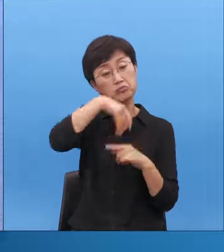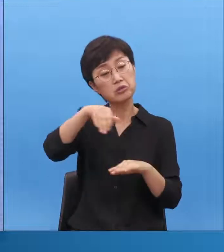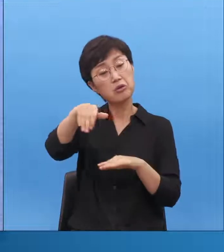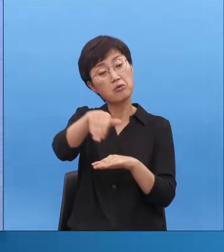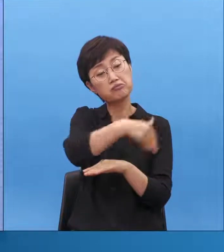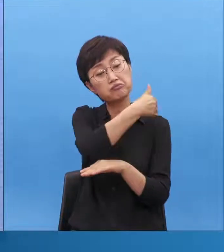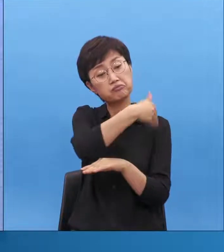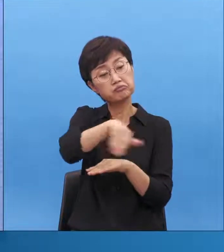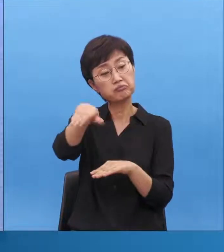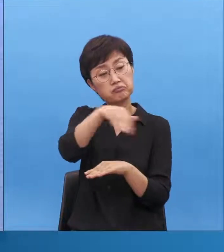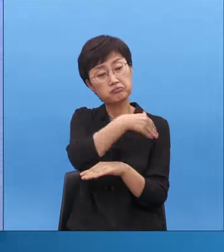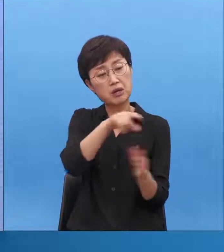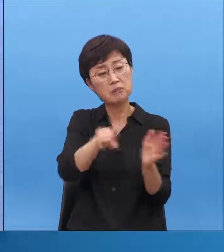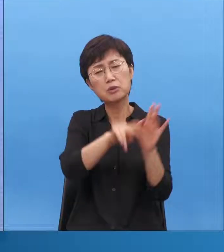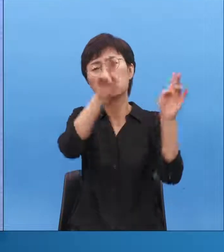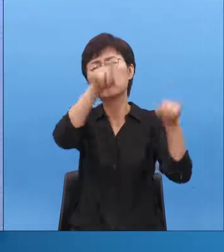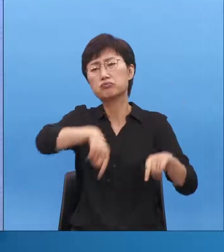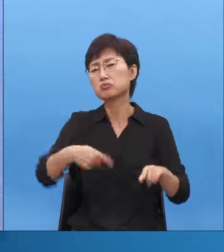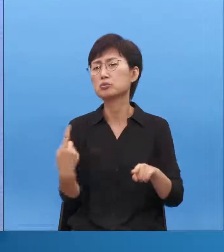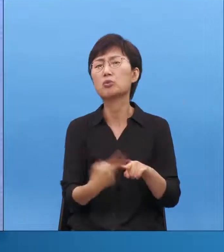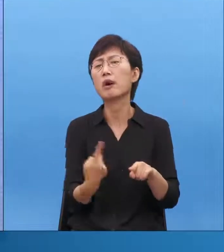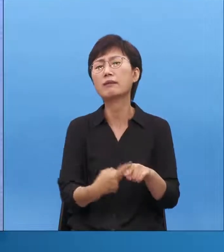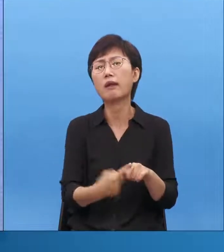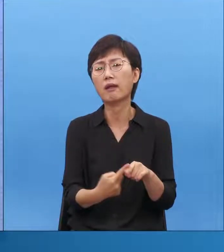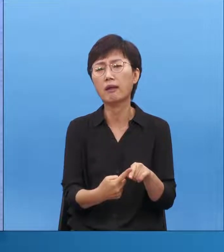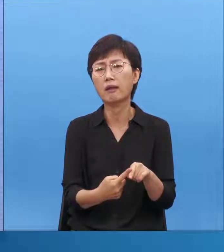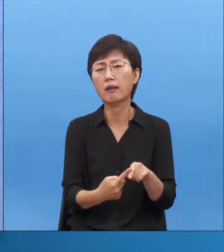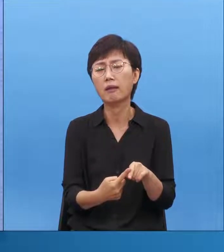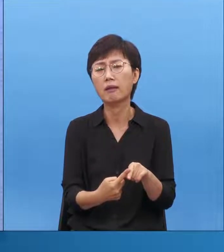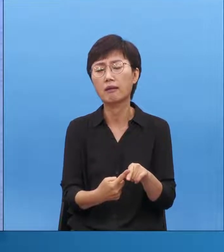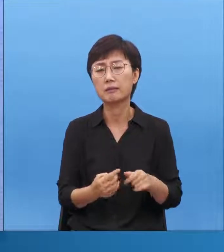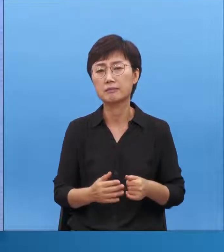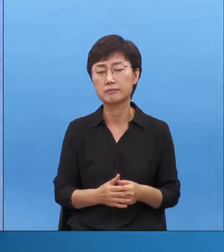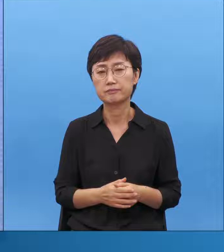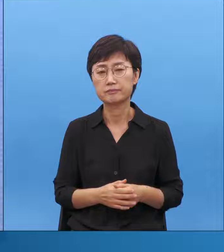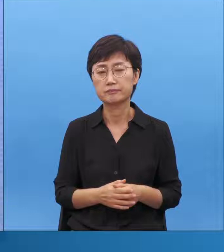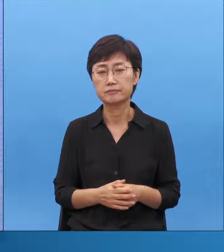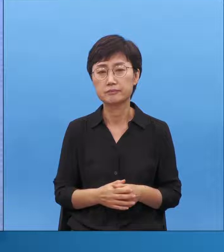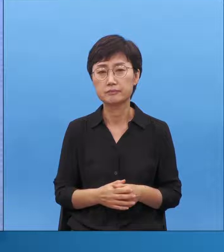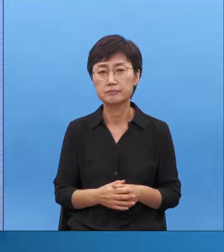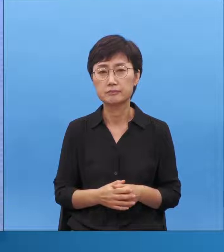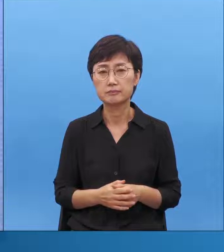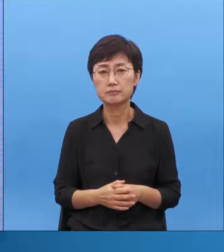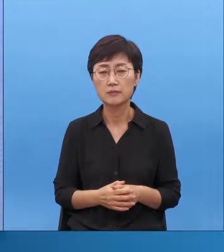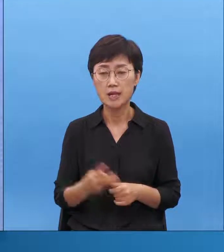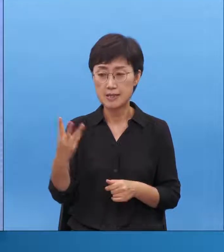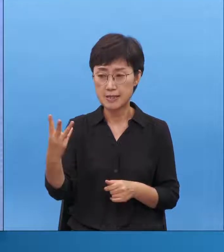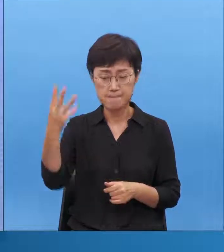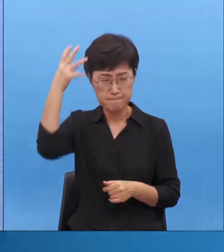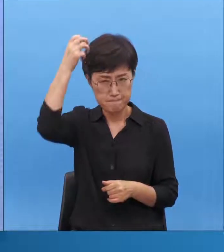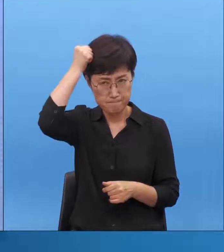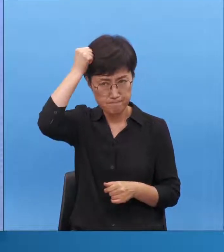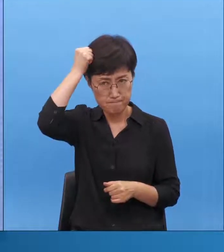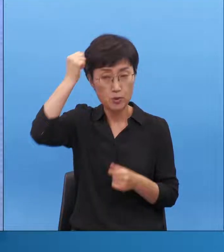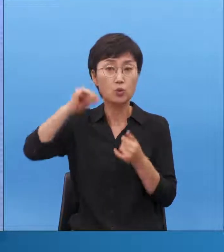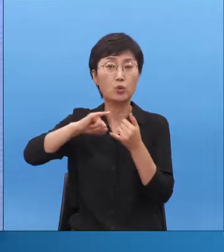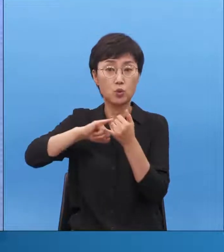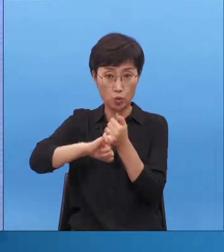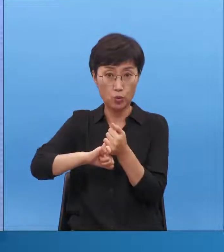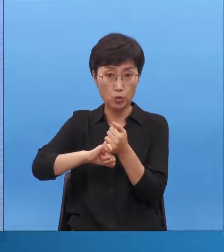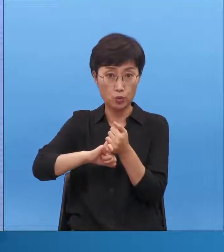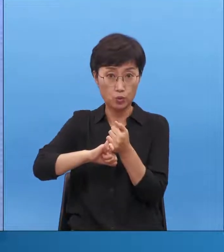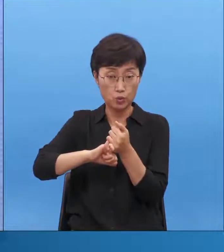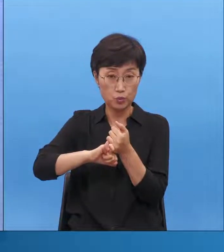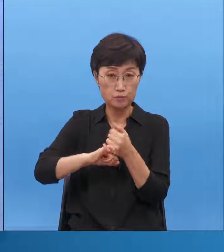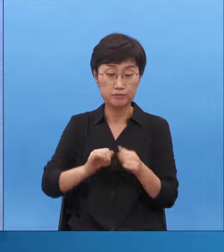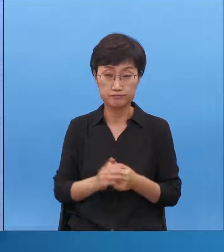다니는 유대인하고 똑같습니다. And so, in order, attending a church without the three courtyards is just like the 절대로 Jews. 명심해야 돼요. You must remember this.